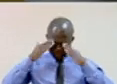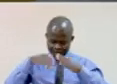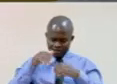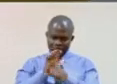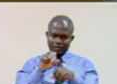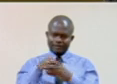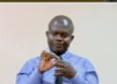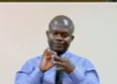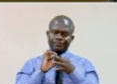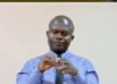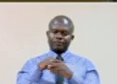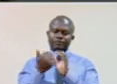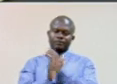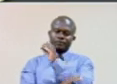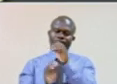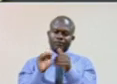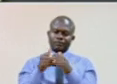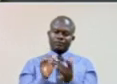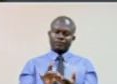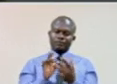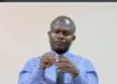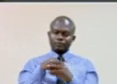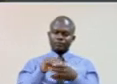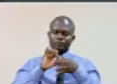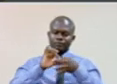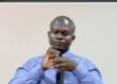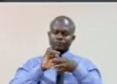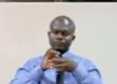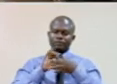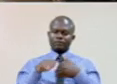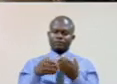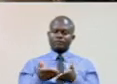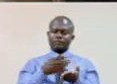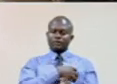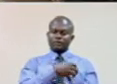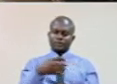gutsura umubano n'amahanga, by'umwihariko mu bubanyi n'amahanga buzamura ubukungu.